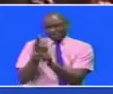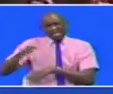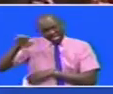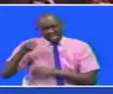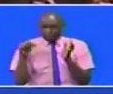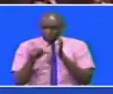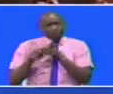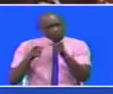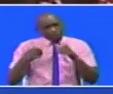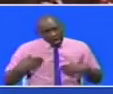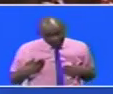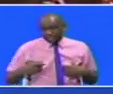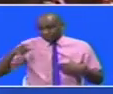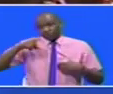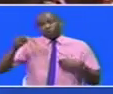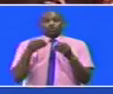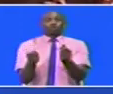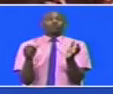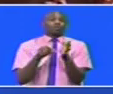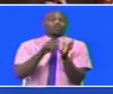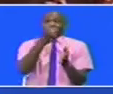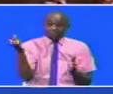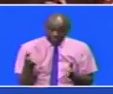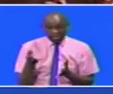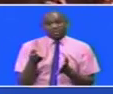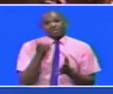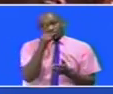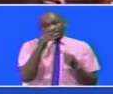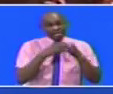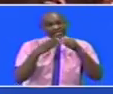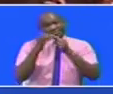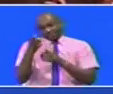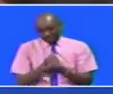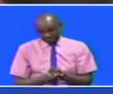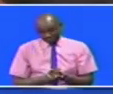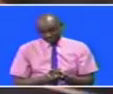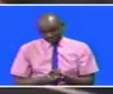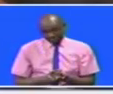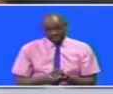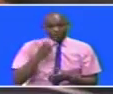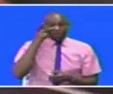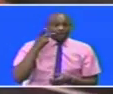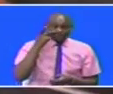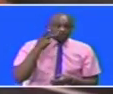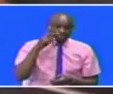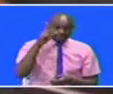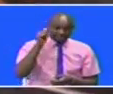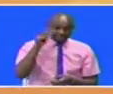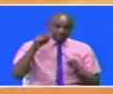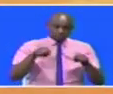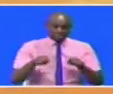na vita vya wenyewe kwa wenyewe hususan katika miaka ya 90. Paul Nabiswa, KTN Leo.